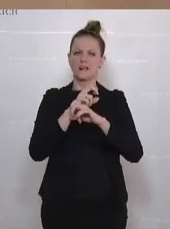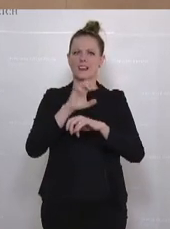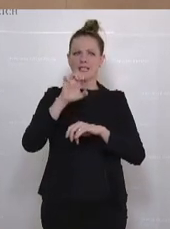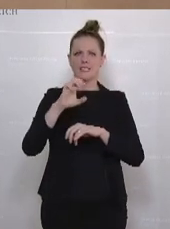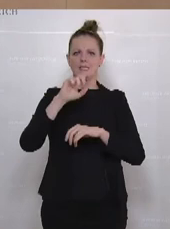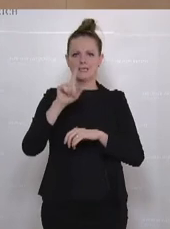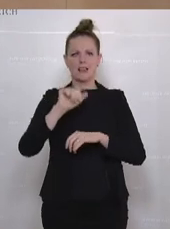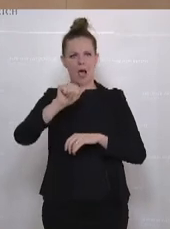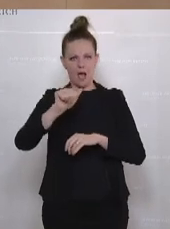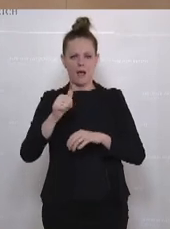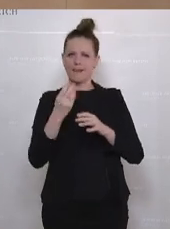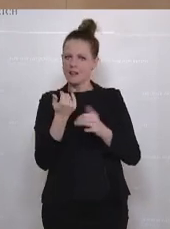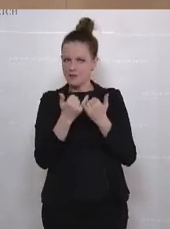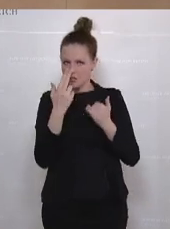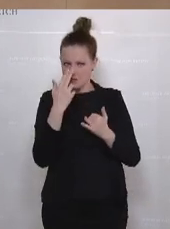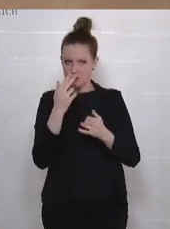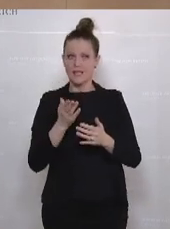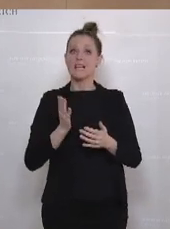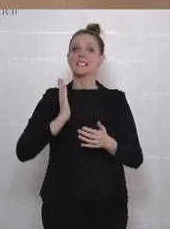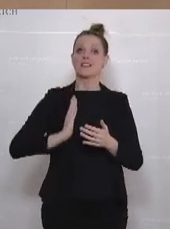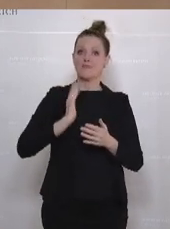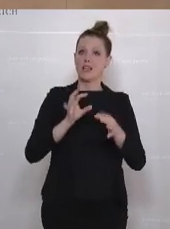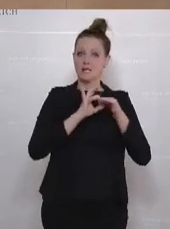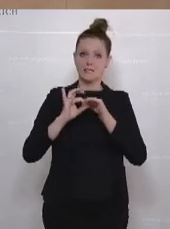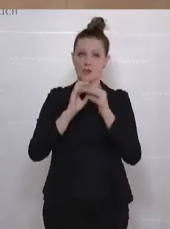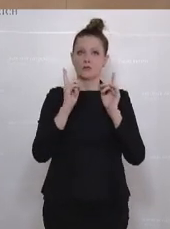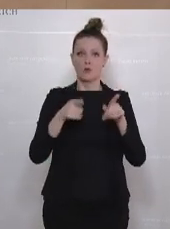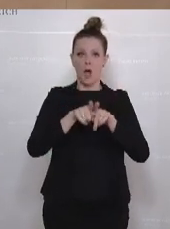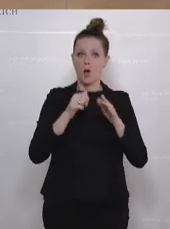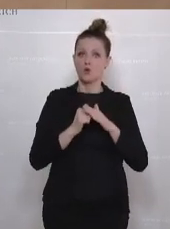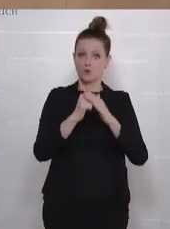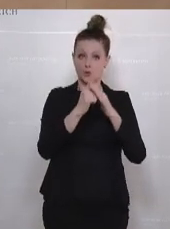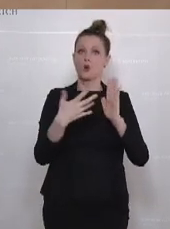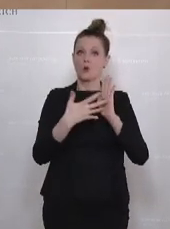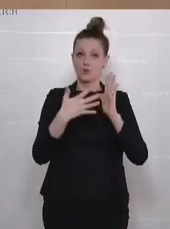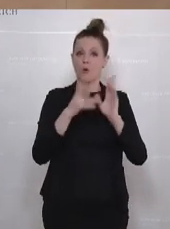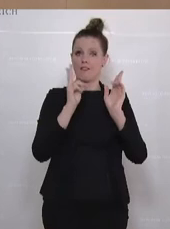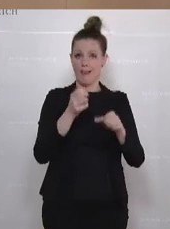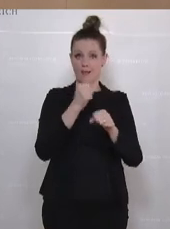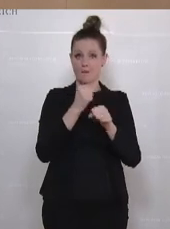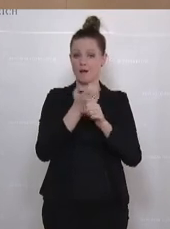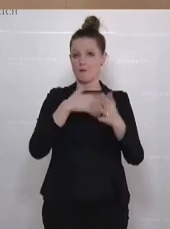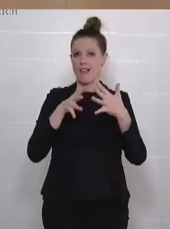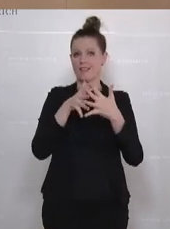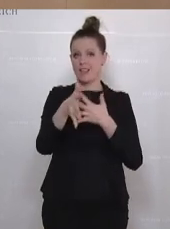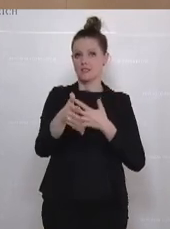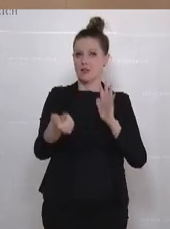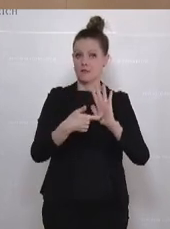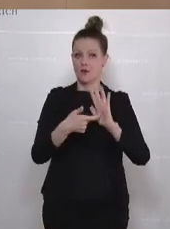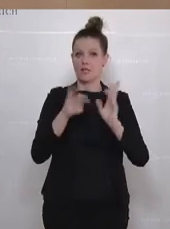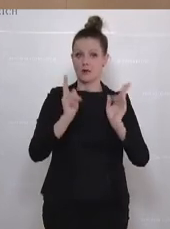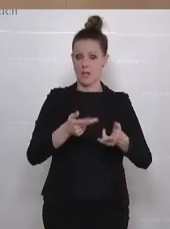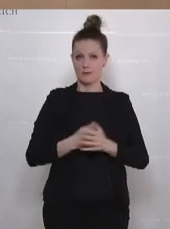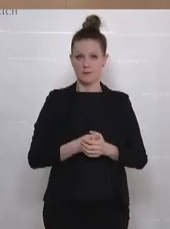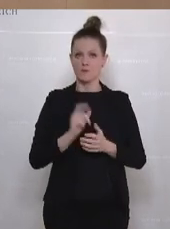und ich zitiere, auch die Zivilgesellschaft unterstützt werden, um genau diese Kontrolle auszuüben und Transparenz einzufordern. Jetzt ist